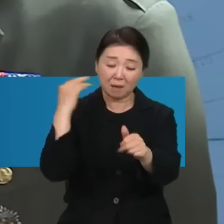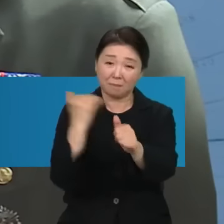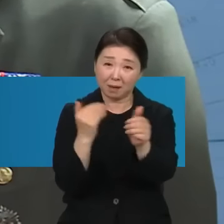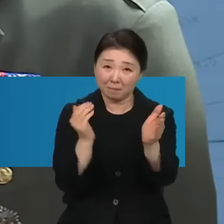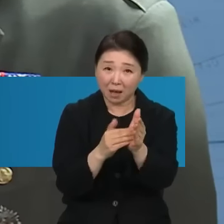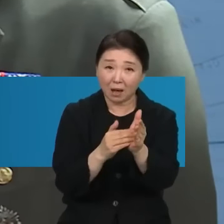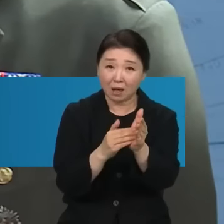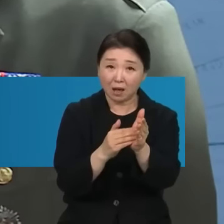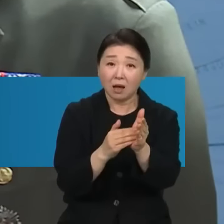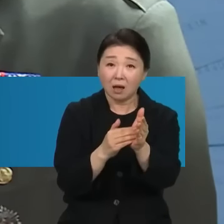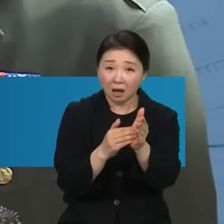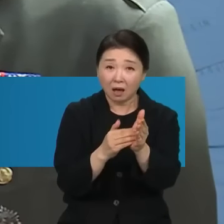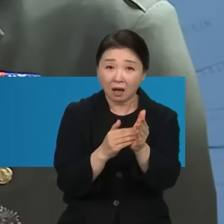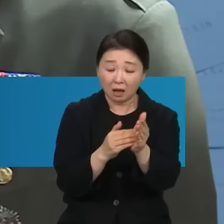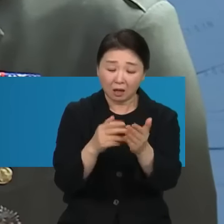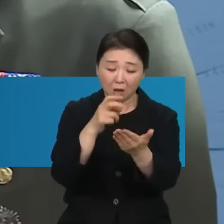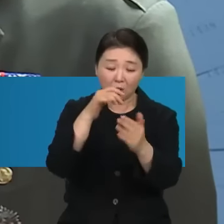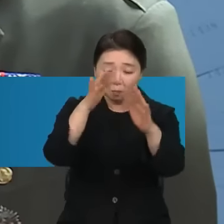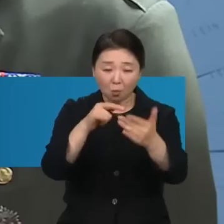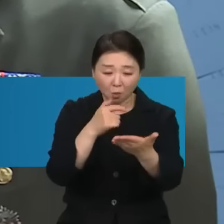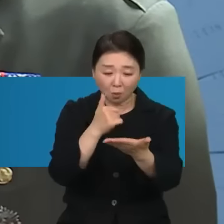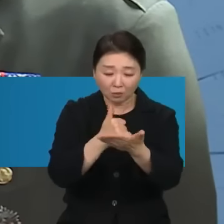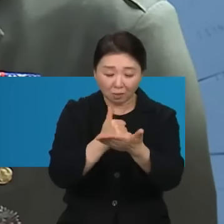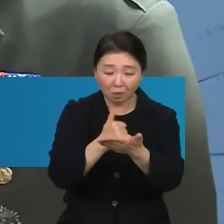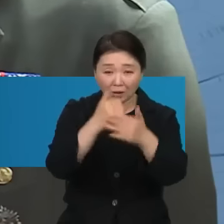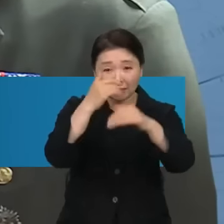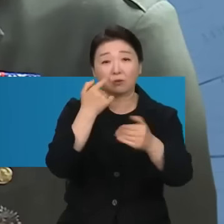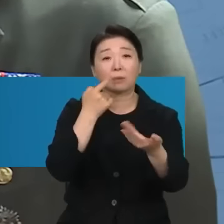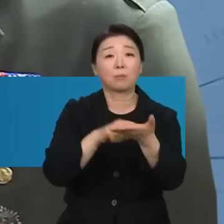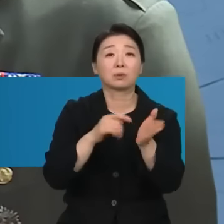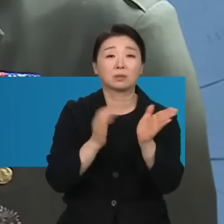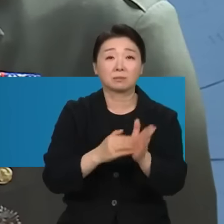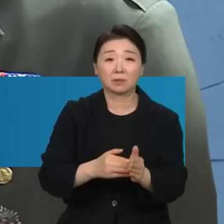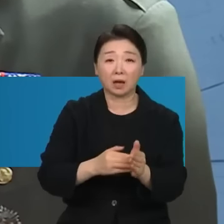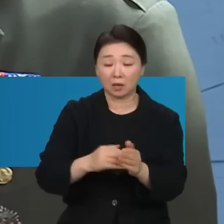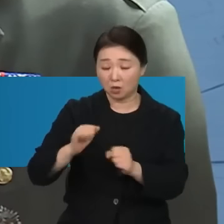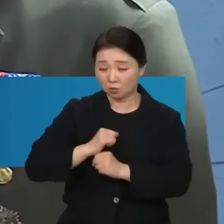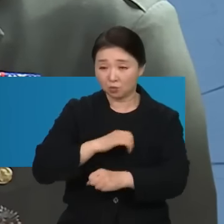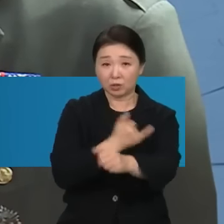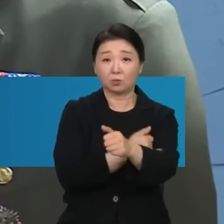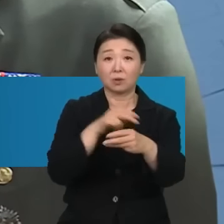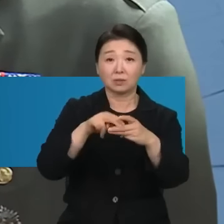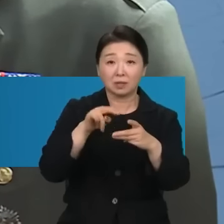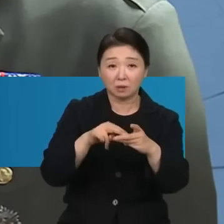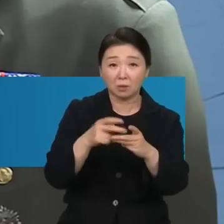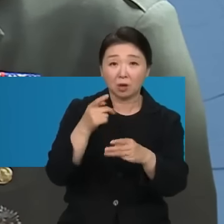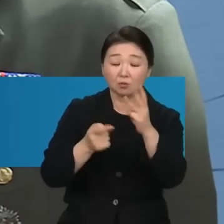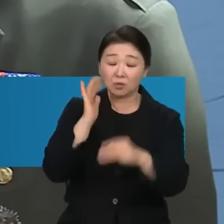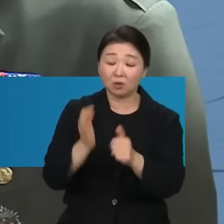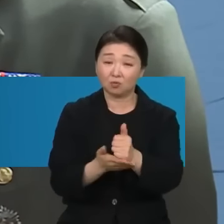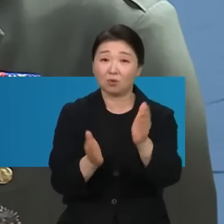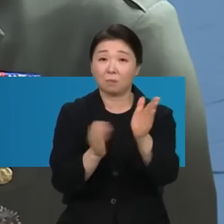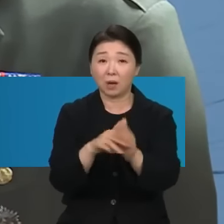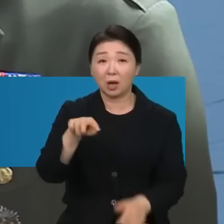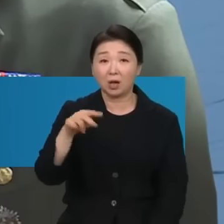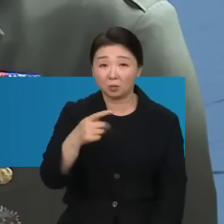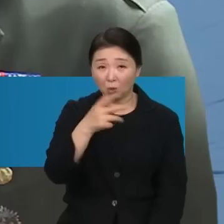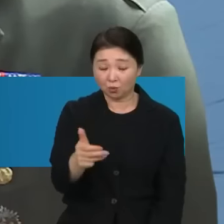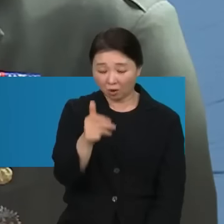보고서가 뒤늦게 공개됐습니다. 군인권센터는 윤석열 대통령 추천으로 임명된 소위원장이 의도적으로